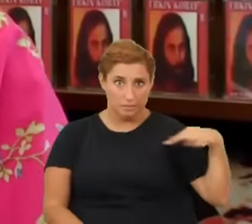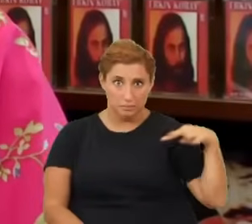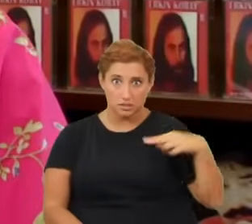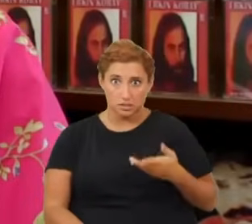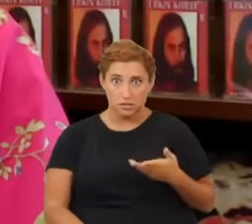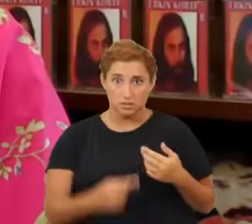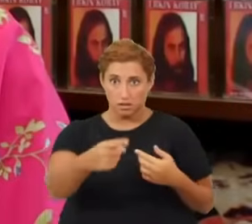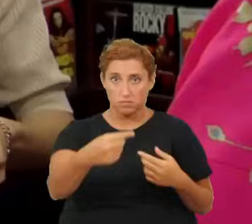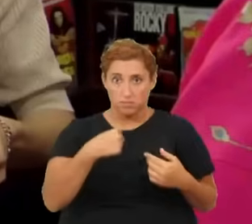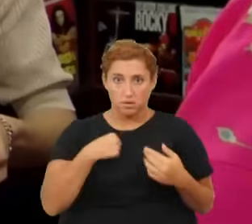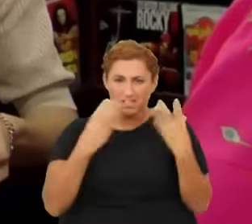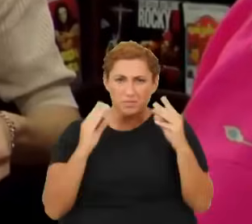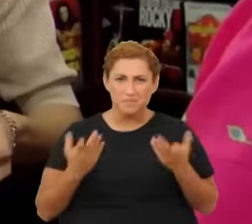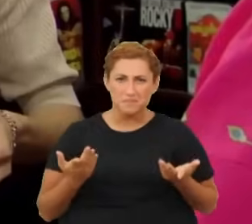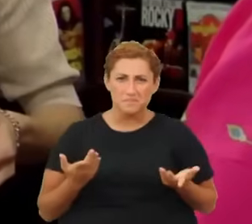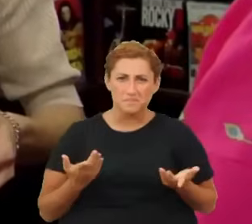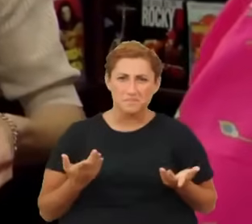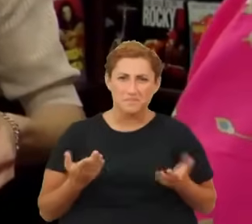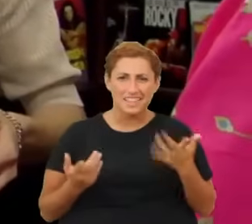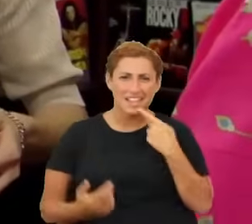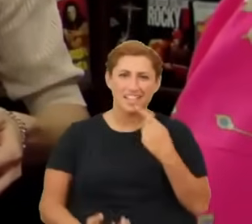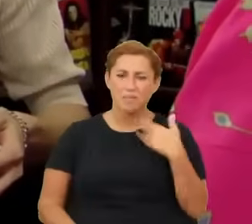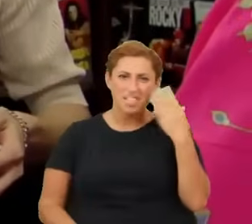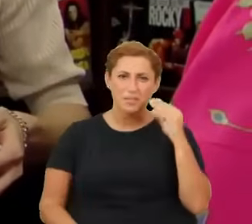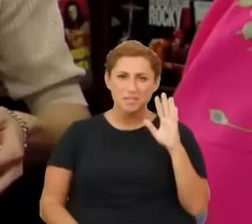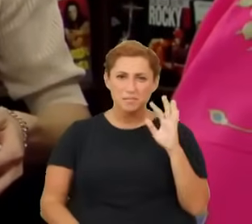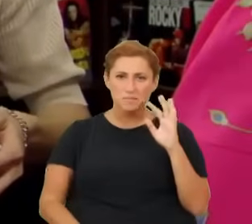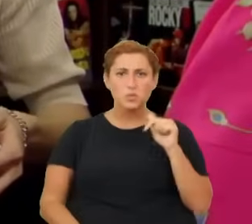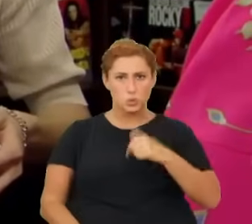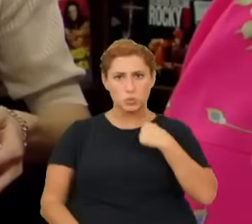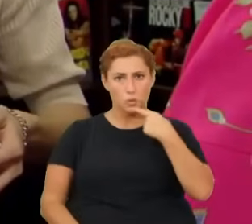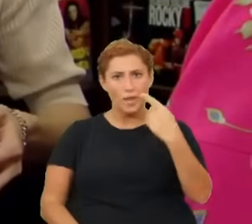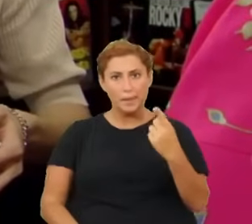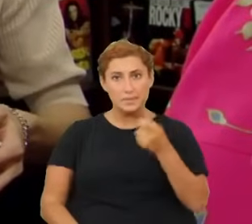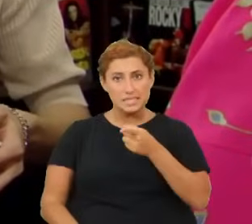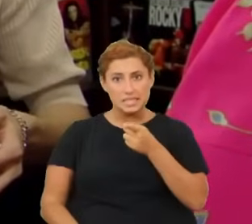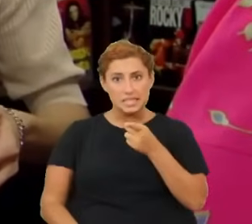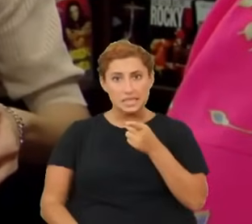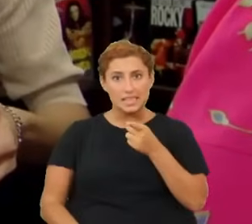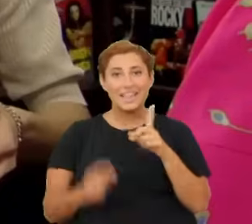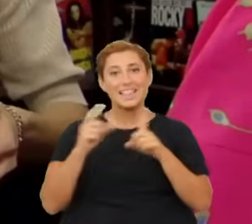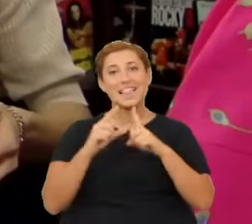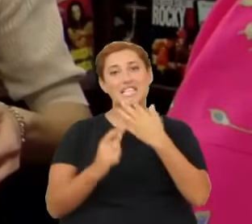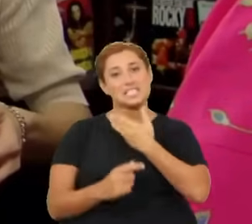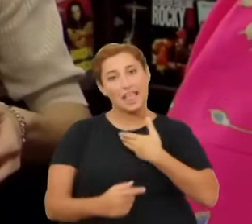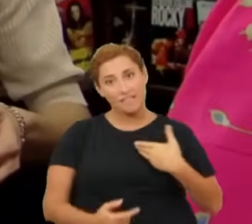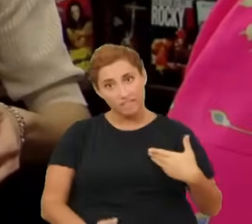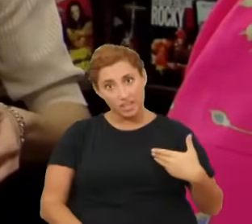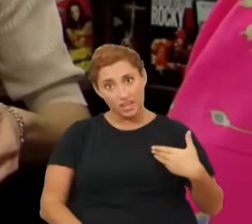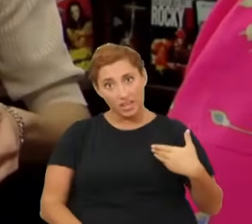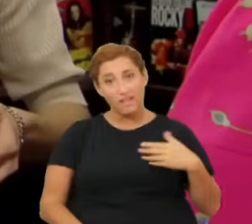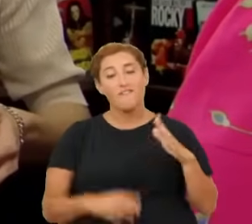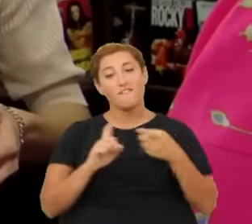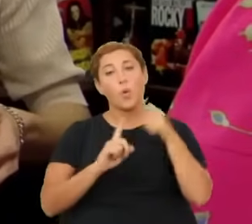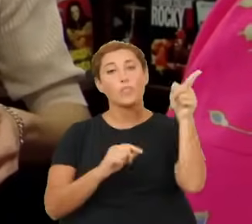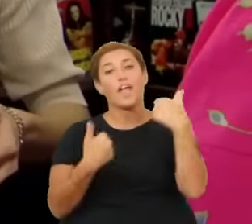ikimizi, bizi ikimizi anlamadım. Ne demişim ya, anlamadım. Şöyle söylemişsin. Dileği sevdiğini